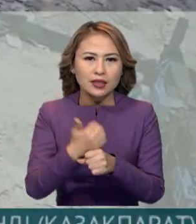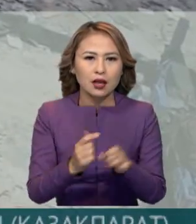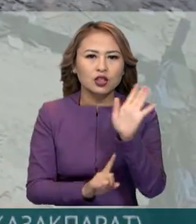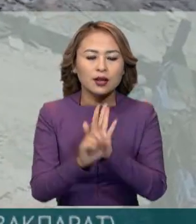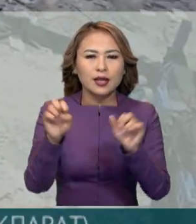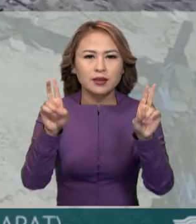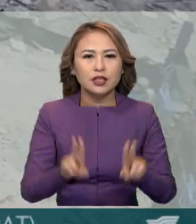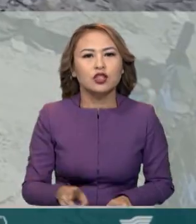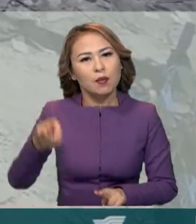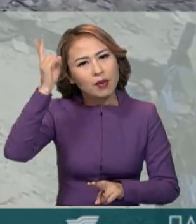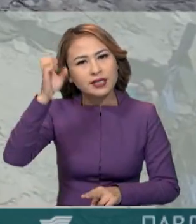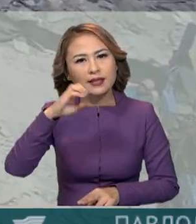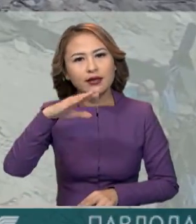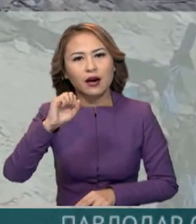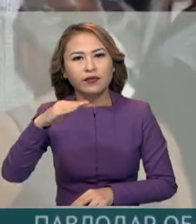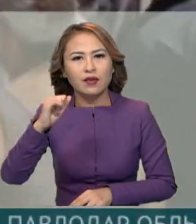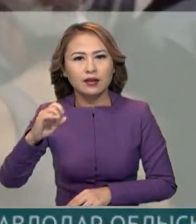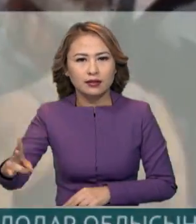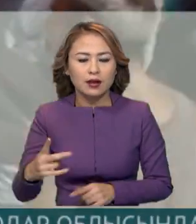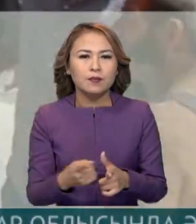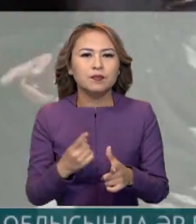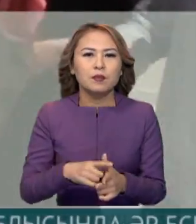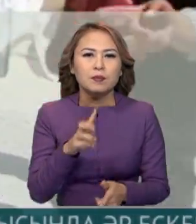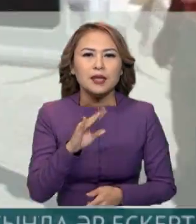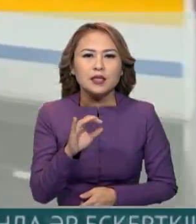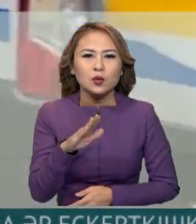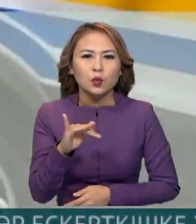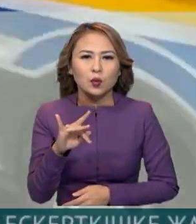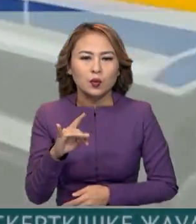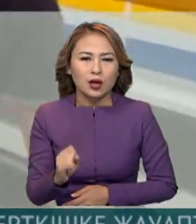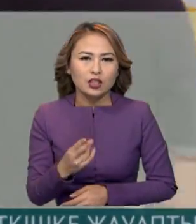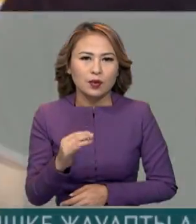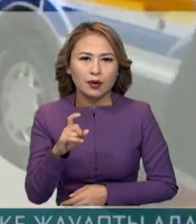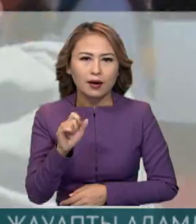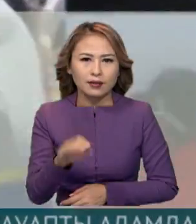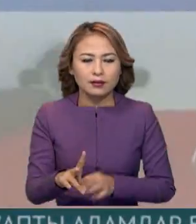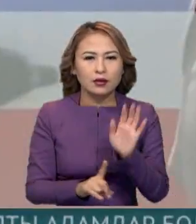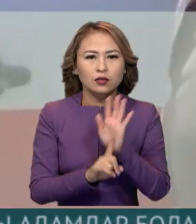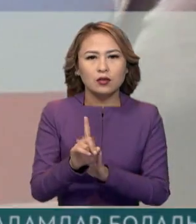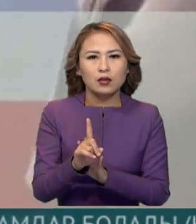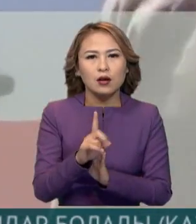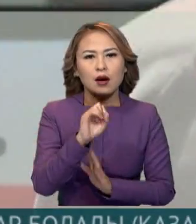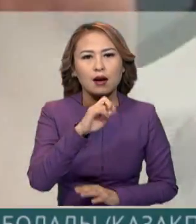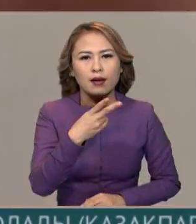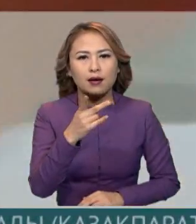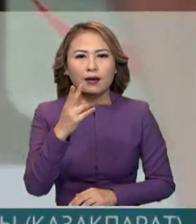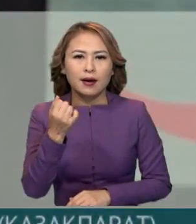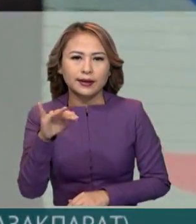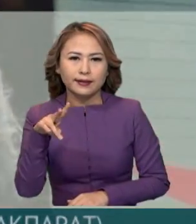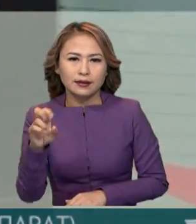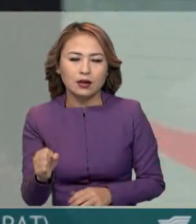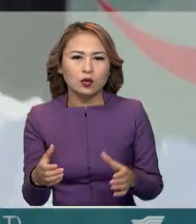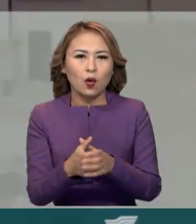бас хатшысының арнайы елшісі Стафан де Мистураның мәлімдеуінше, бұл өңірде Джебхат әл-Нусра мен әл-Каида